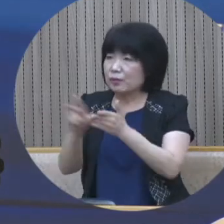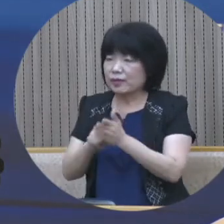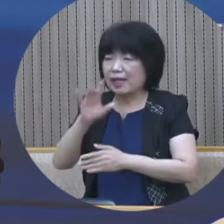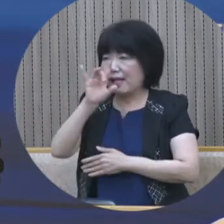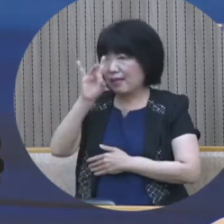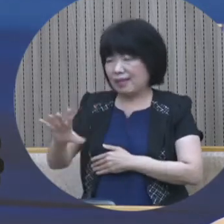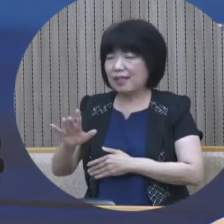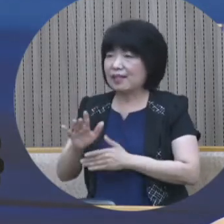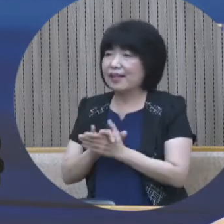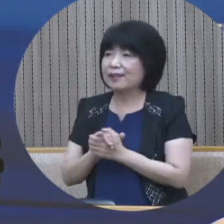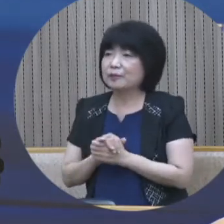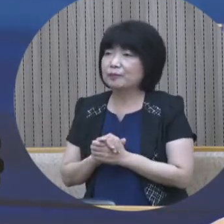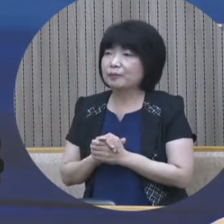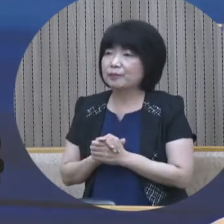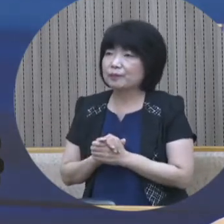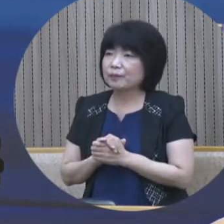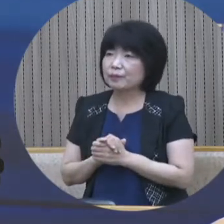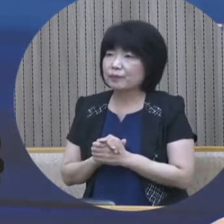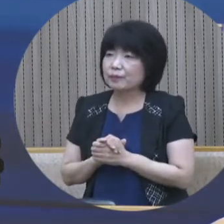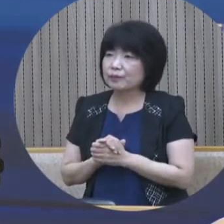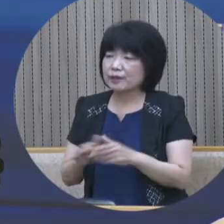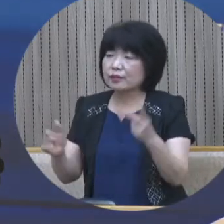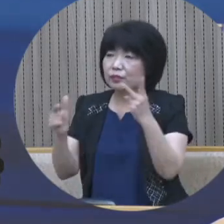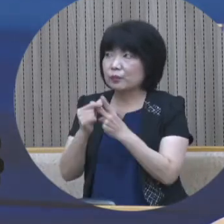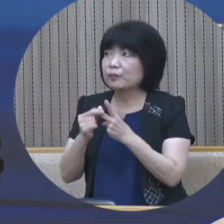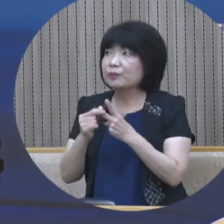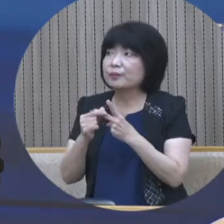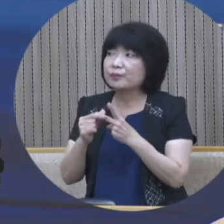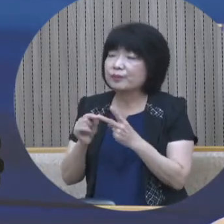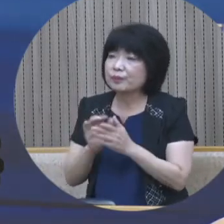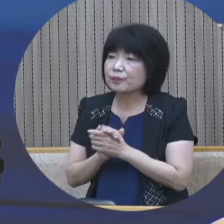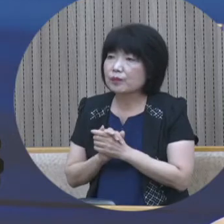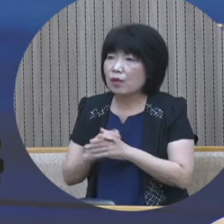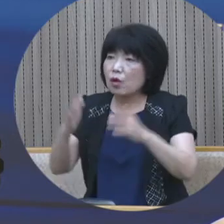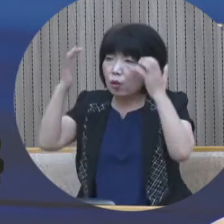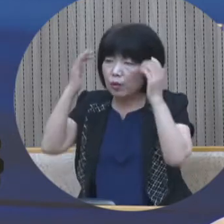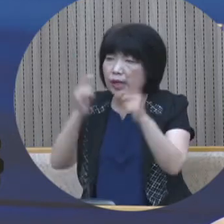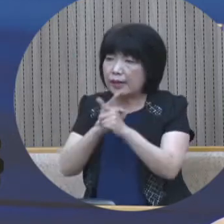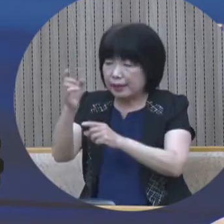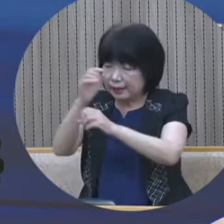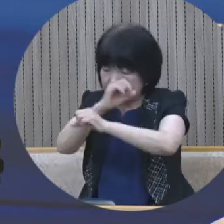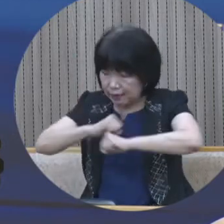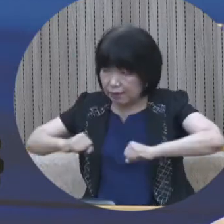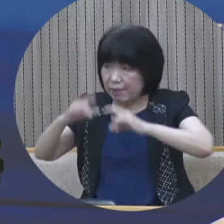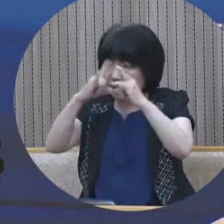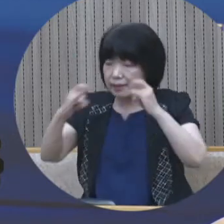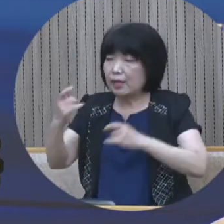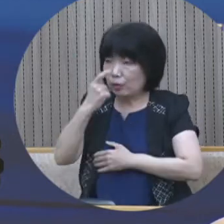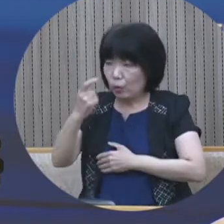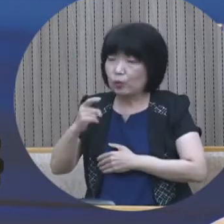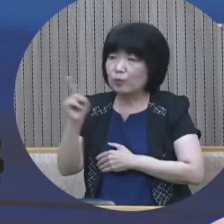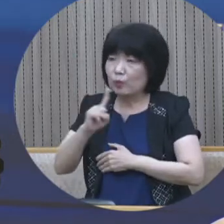해결되지 않는다. 두 번째, 고난을 이긴 사마리아 성의 교훈은